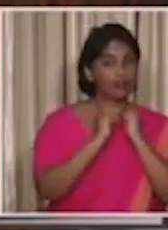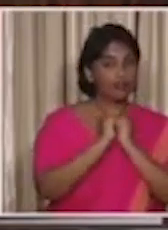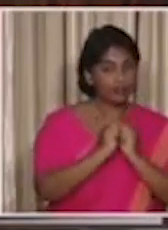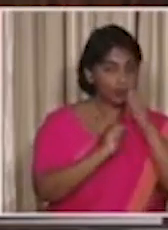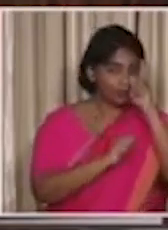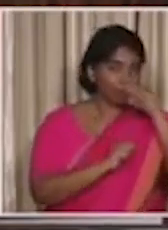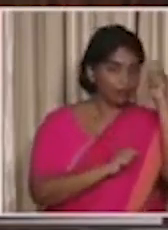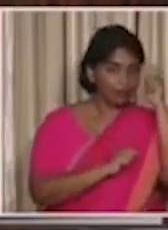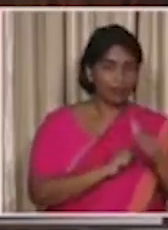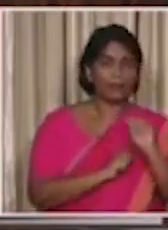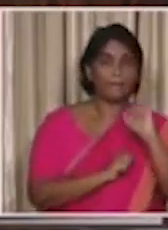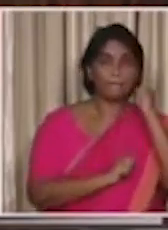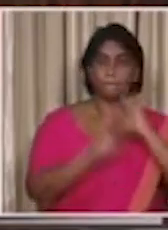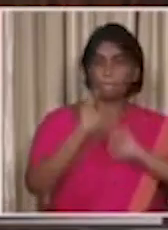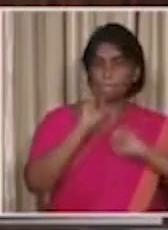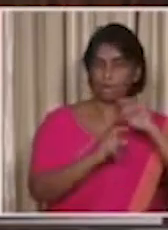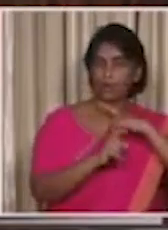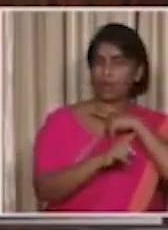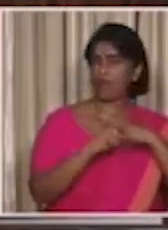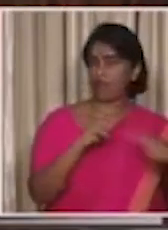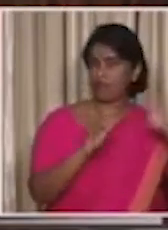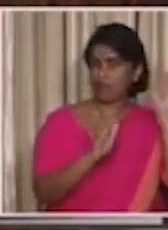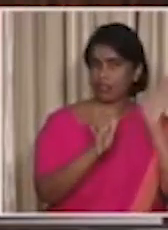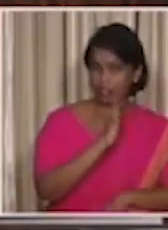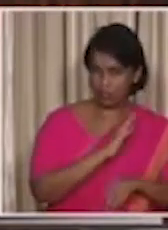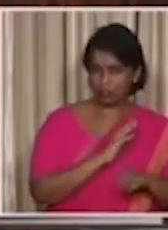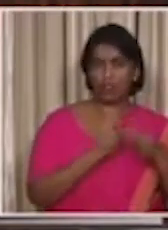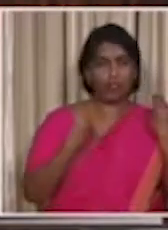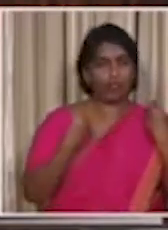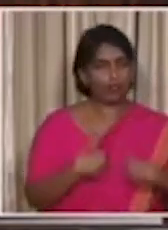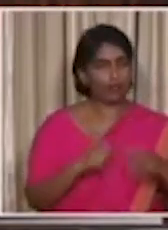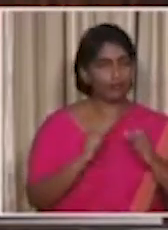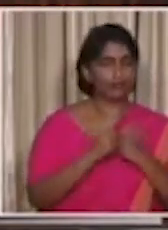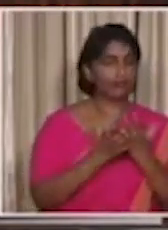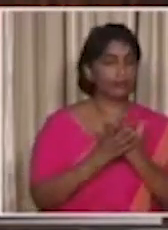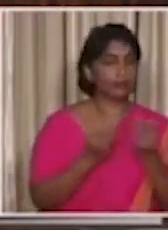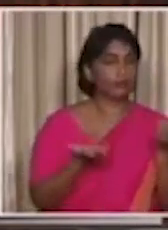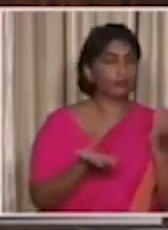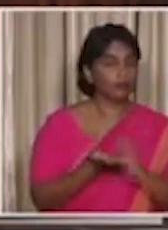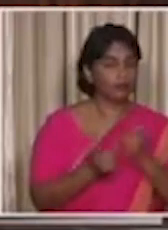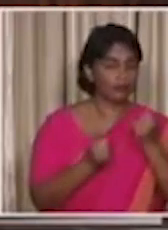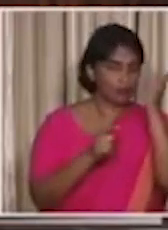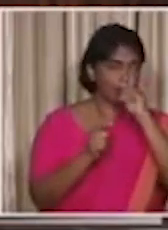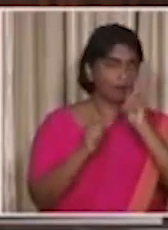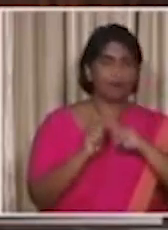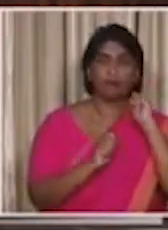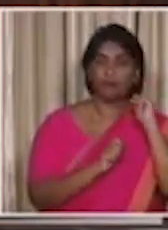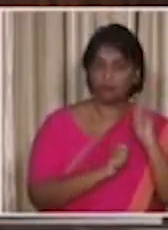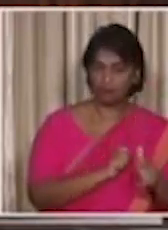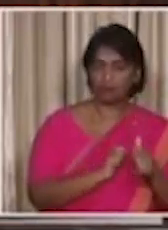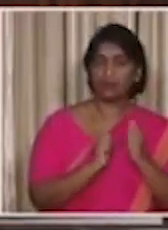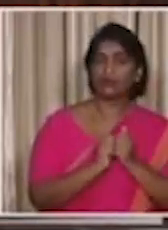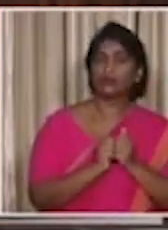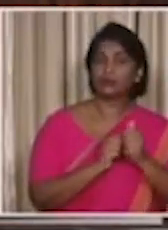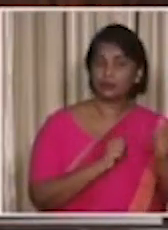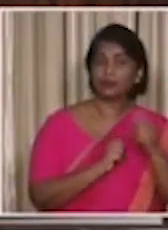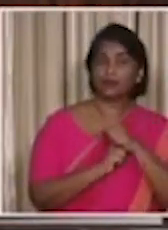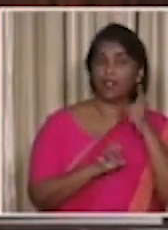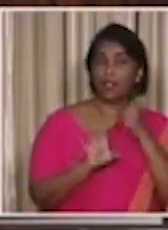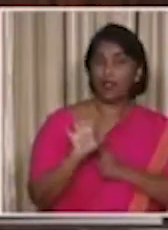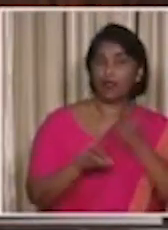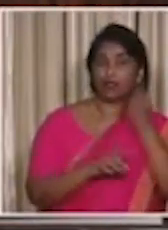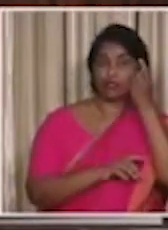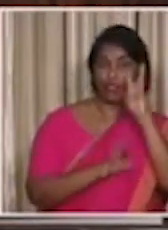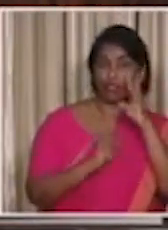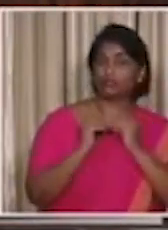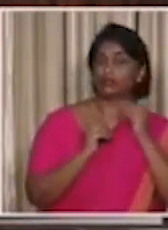වැටුප් 50%කින් කපා දැම්මා. බංකොලොත් තත්ත්වයෙන් මිදී නැවත ණය ගෙවීමේ ශක්තිය ඇති කරගන්න උන්ට අවුරුදු